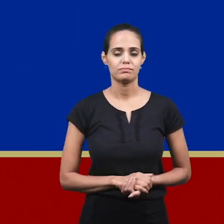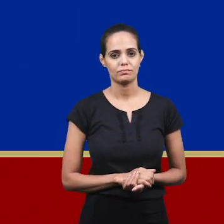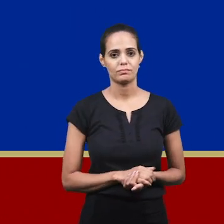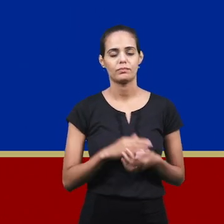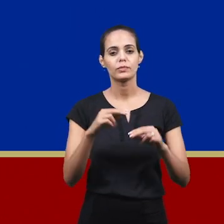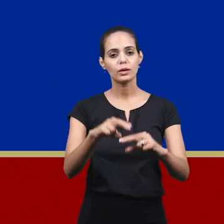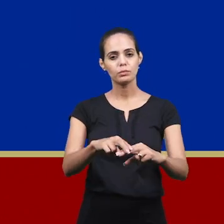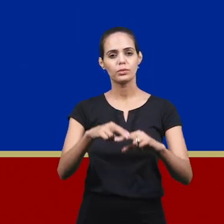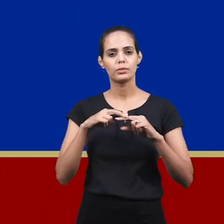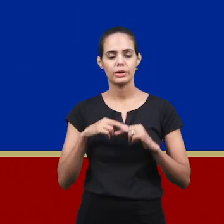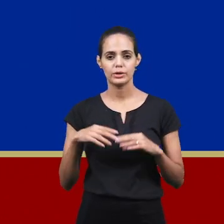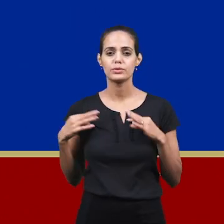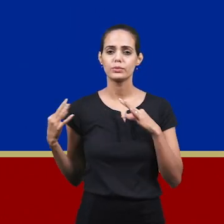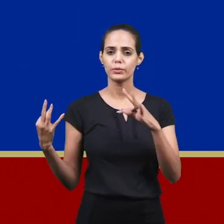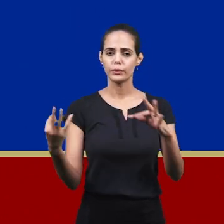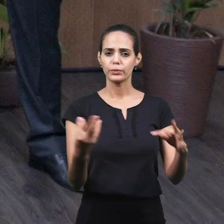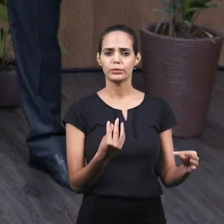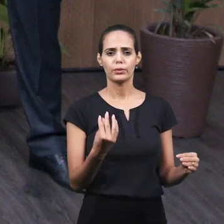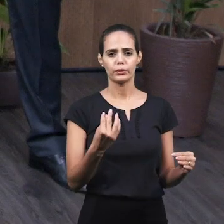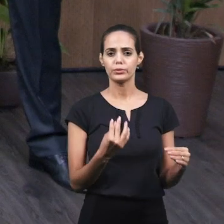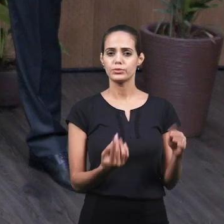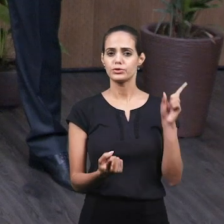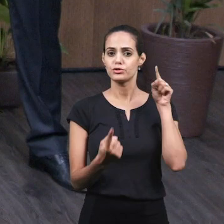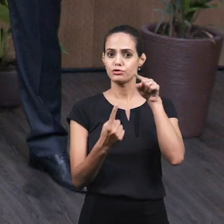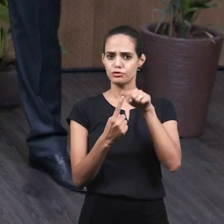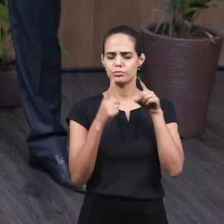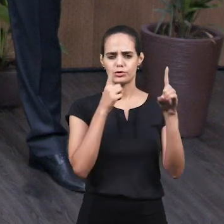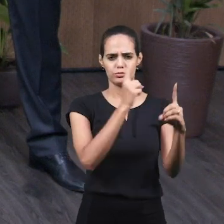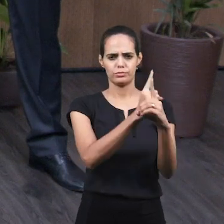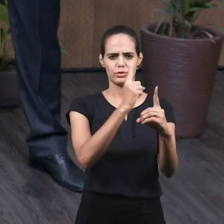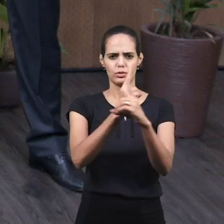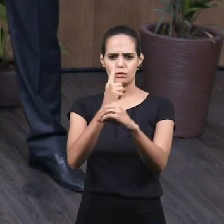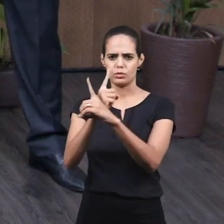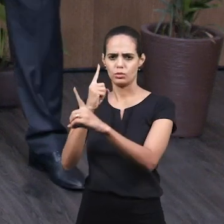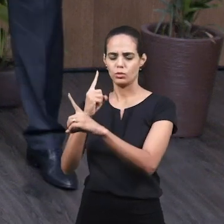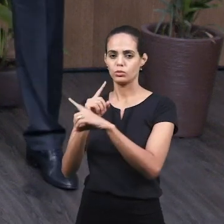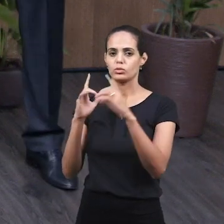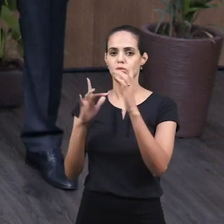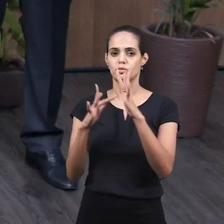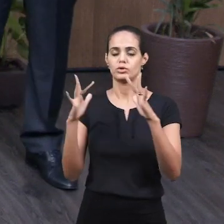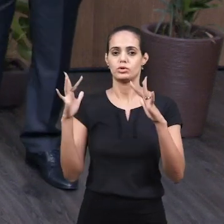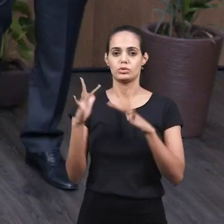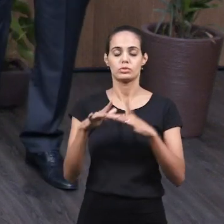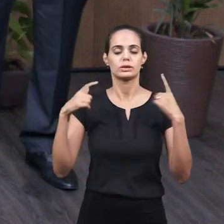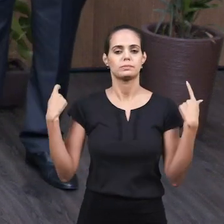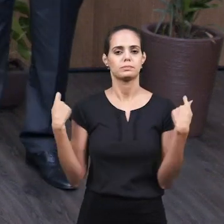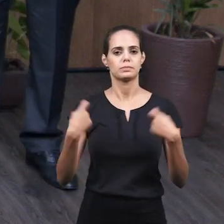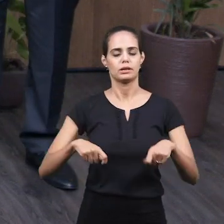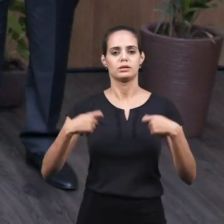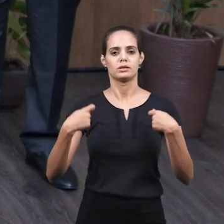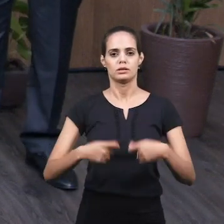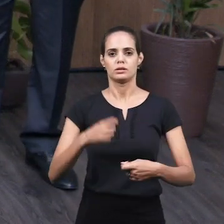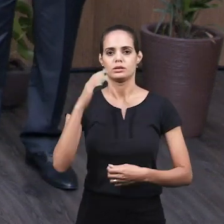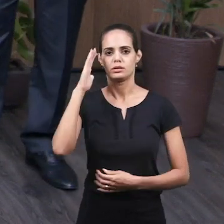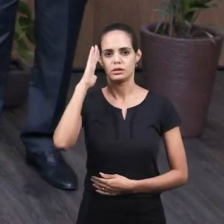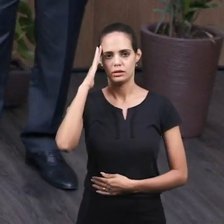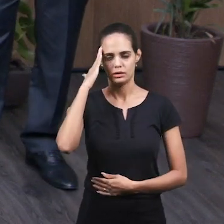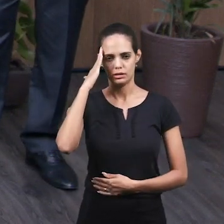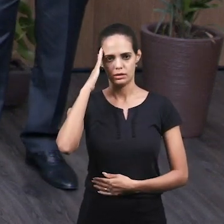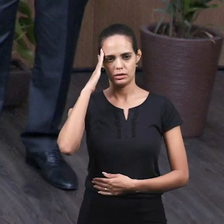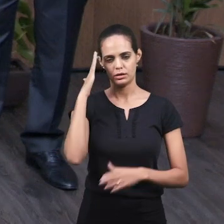les rencontres avec le Seigneur Jésus, com o Senhor Jesus, il est nécessaire d'avoir